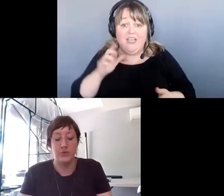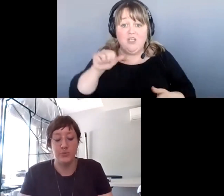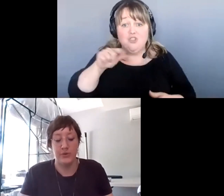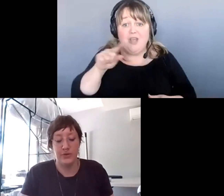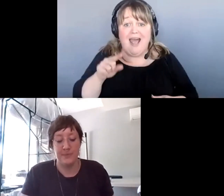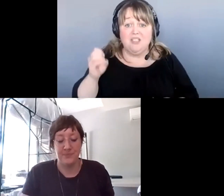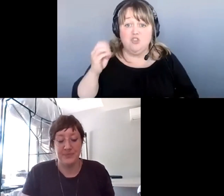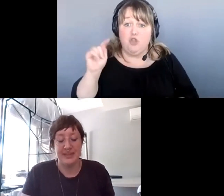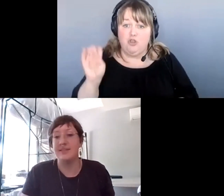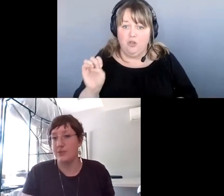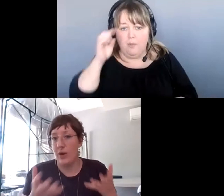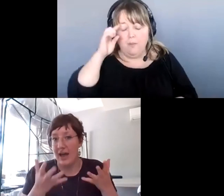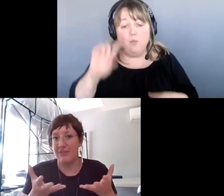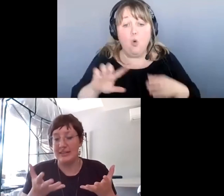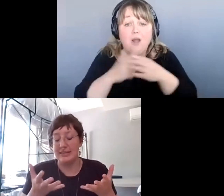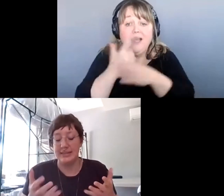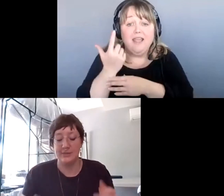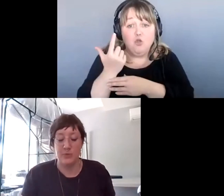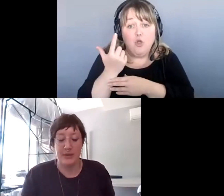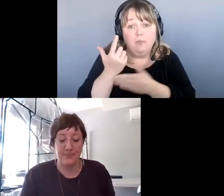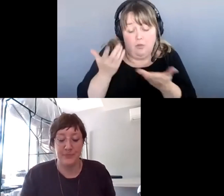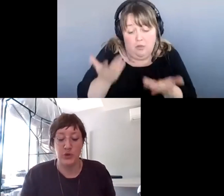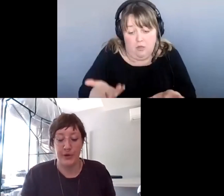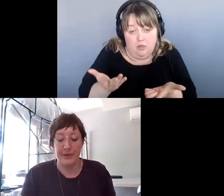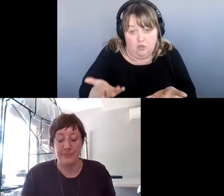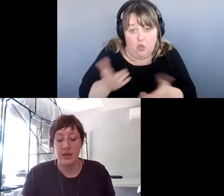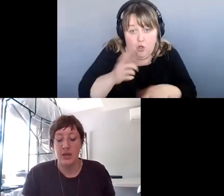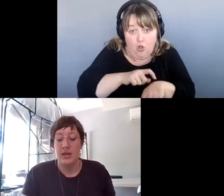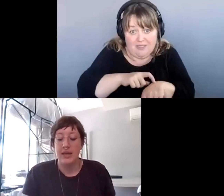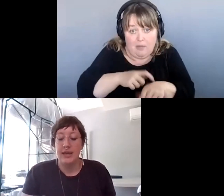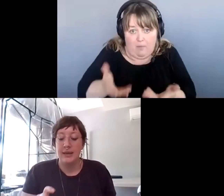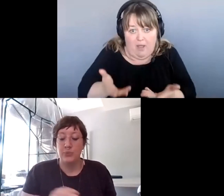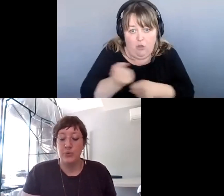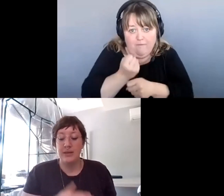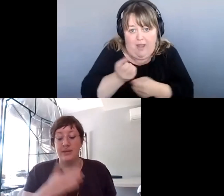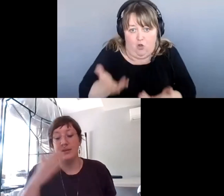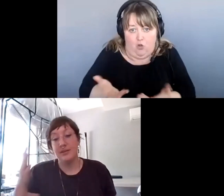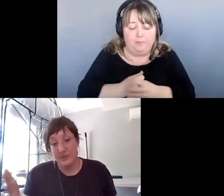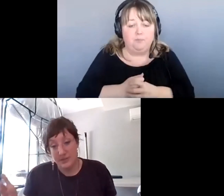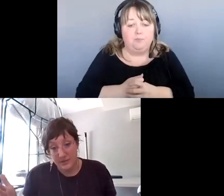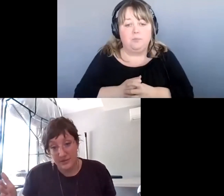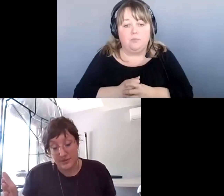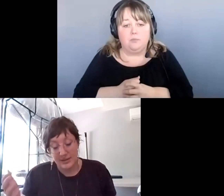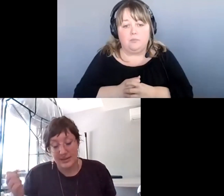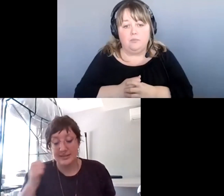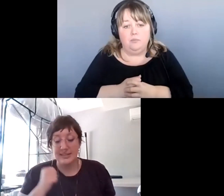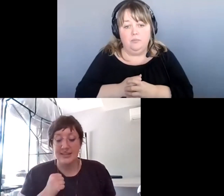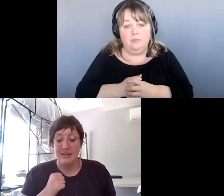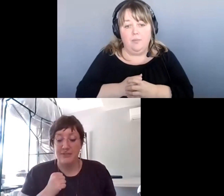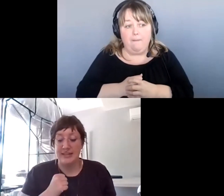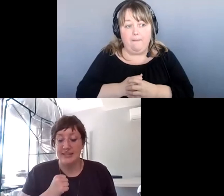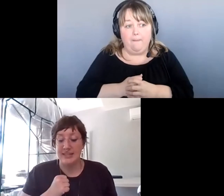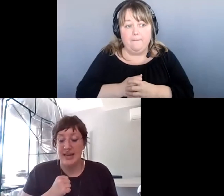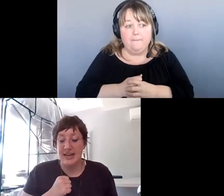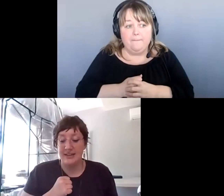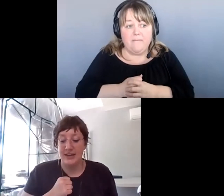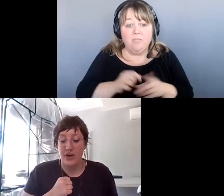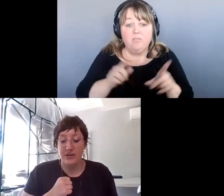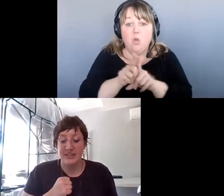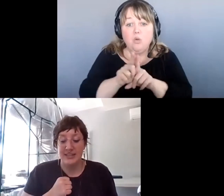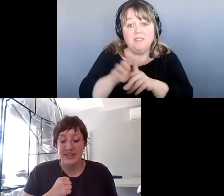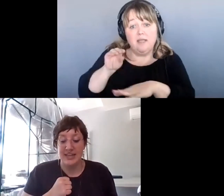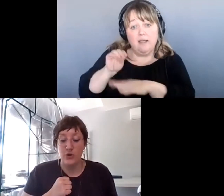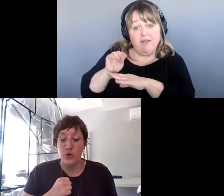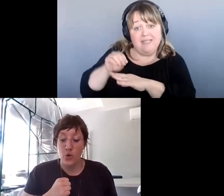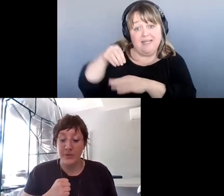là, les légumes qui sont à fertiliser en ce moment dehors. Puis, ce qui est à fertiliser à